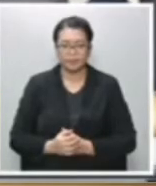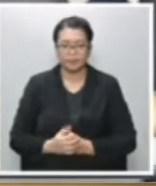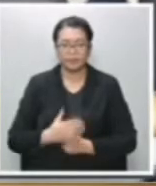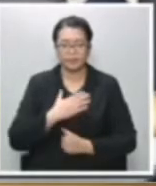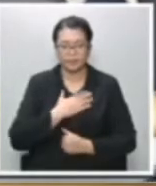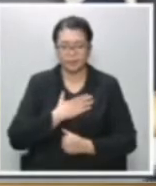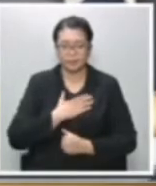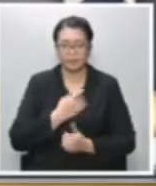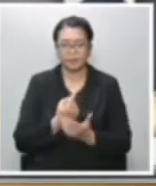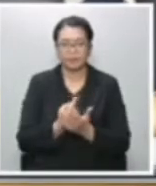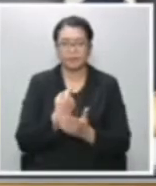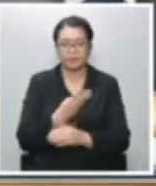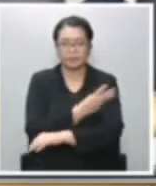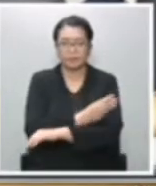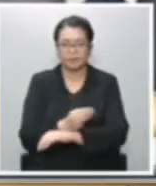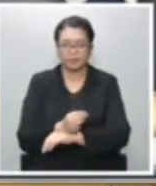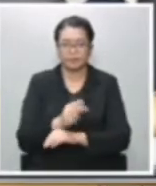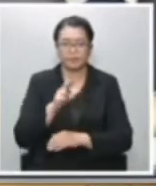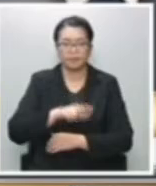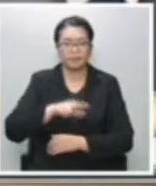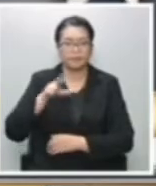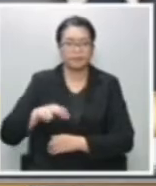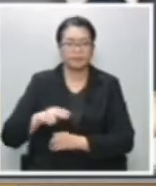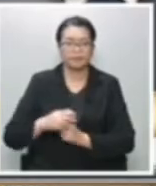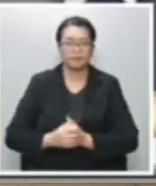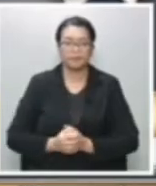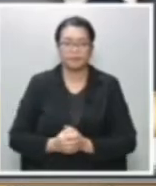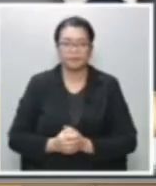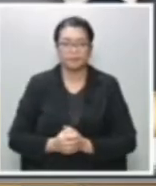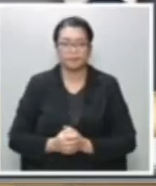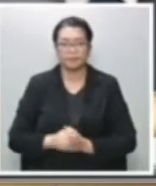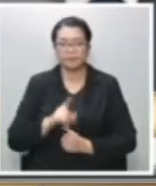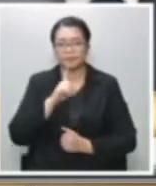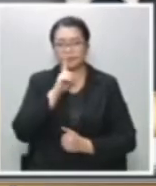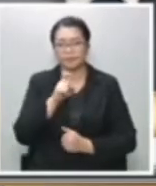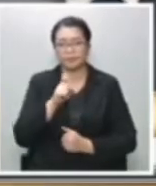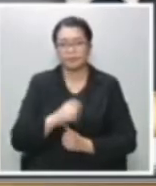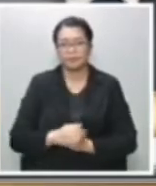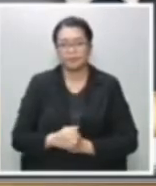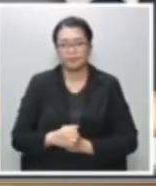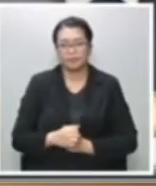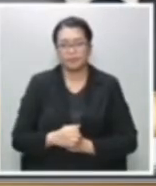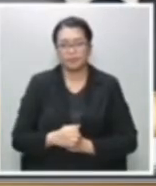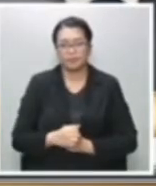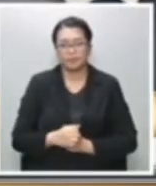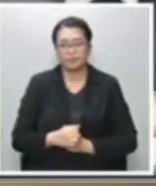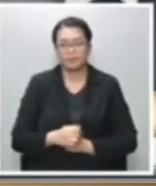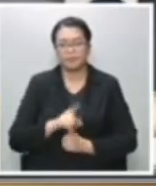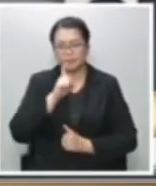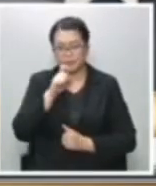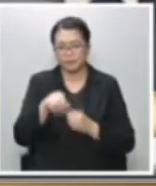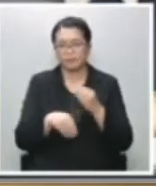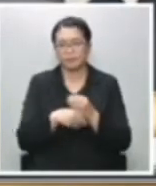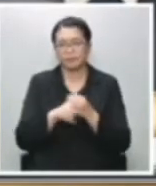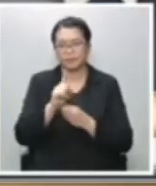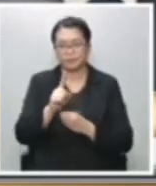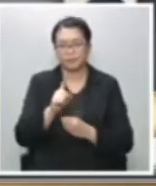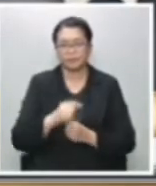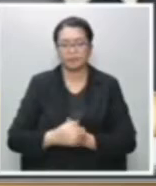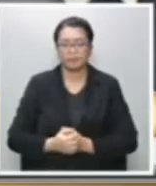มหาสารคามพรรคเพื่อไทยท่านประธานครับคำถามผมเนี่ยผมยังถามได้อีกหนึ่งคำถามนะครับ